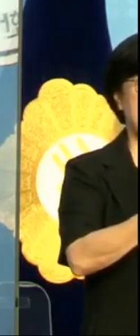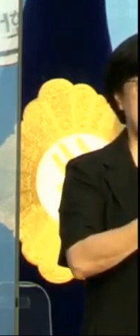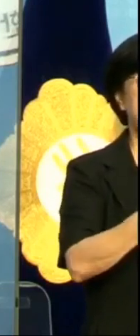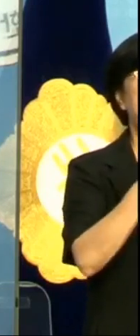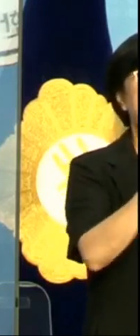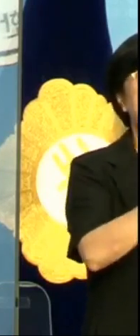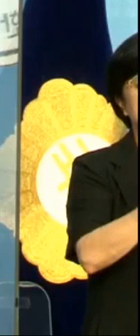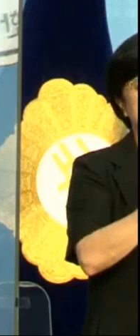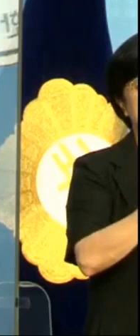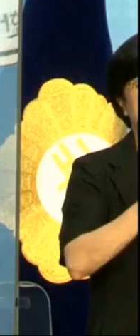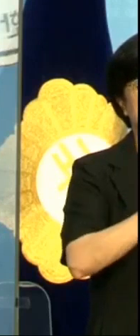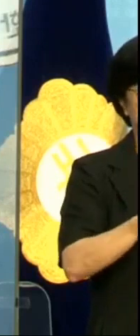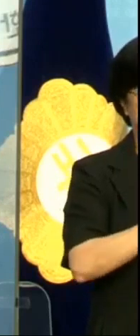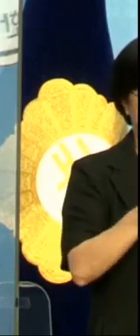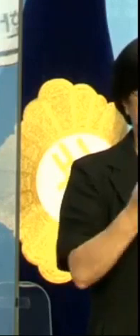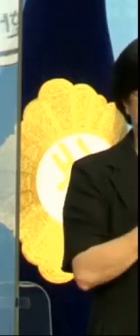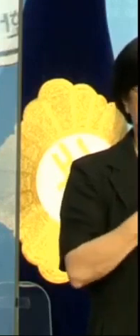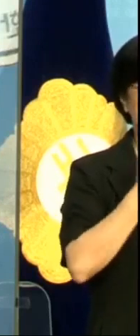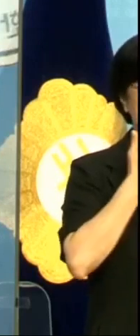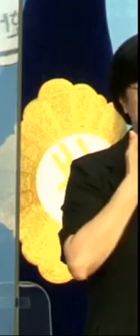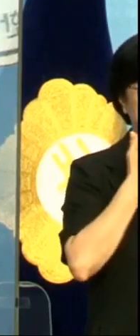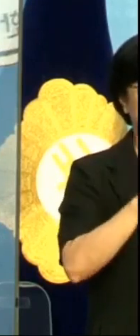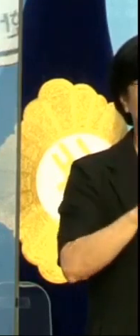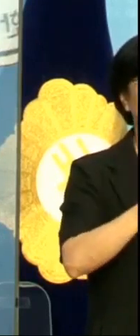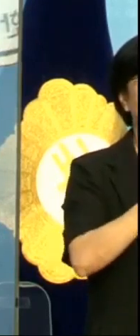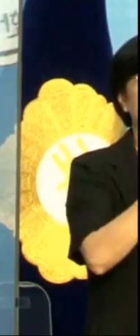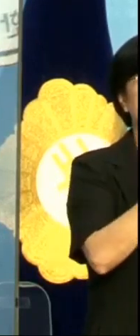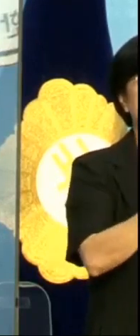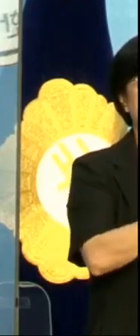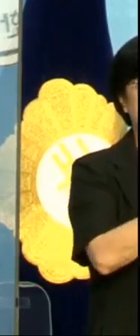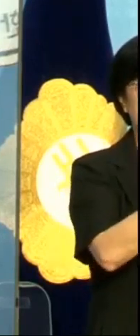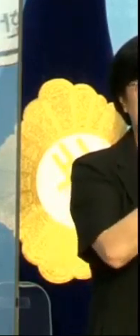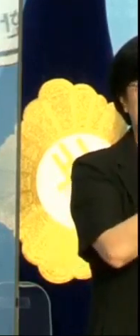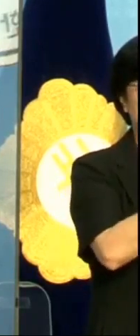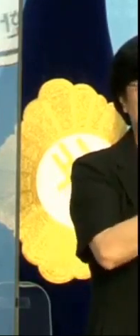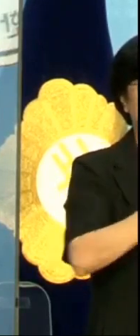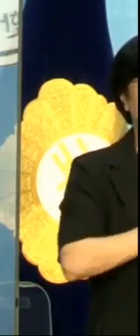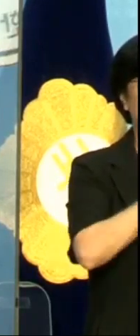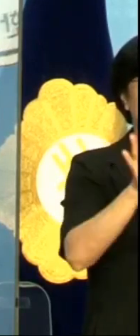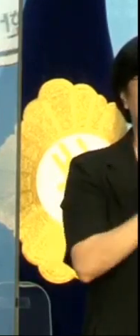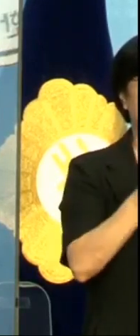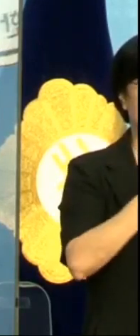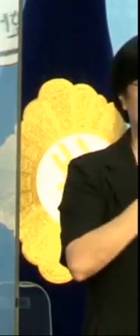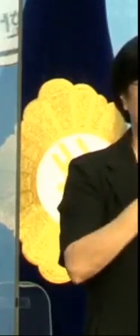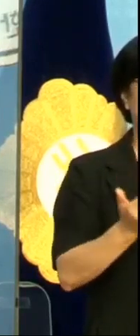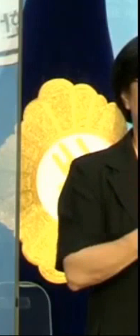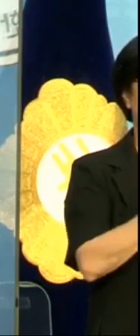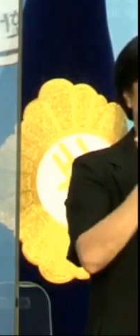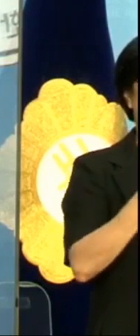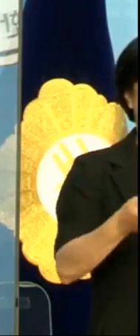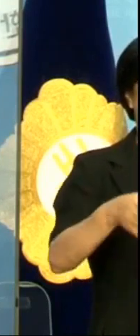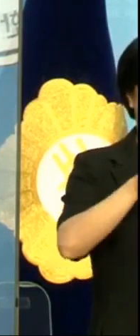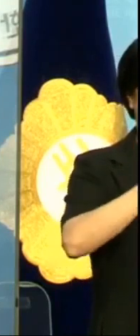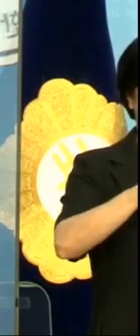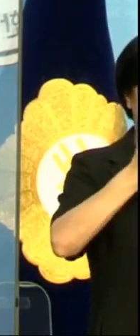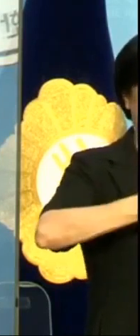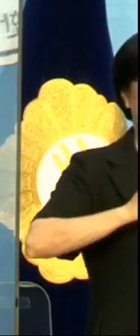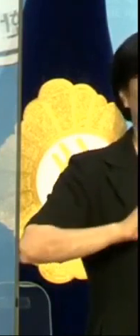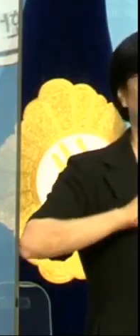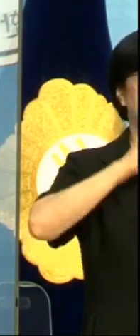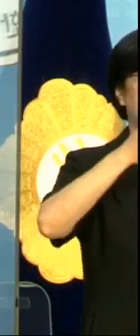사실상 없는 실정입니다 예진 돌 방지법 은 경제협력개발기구 도 권고안은 글로벌